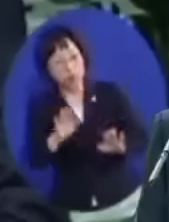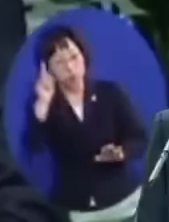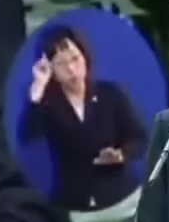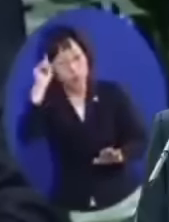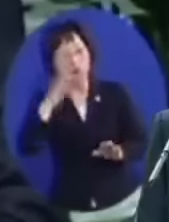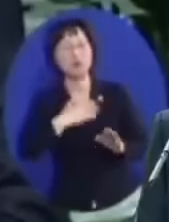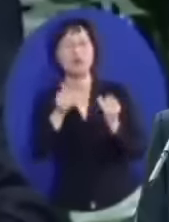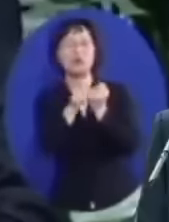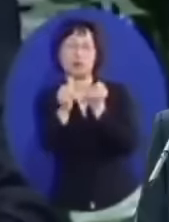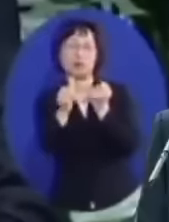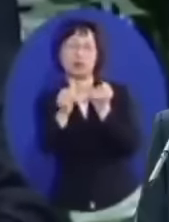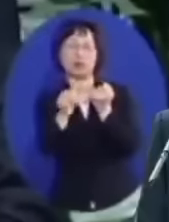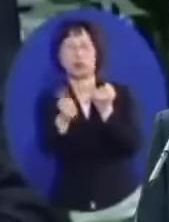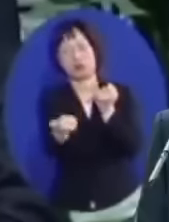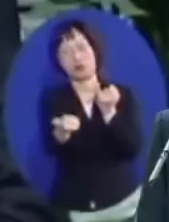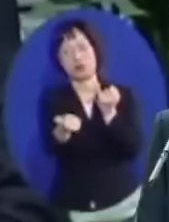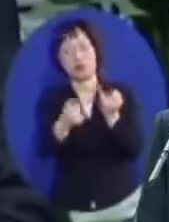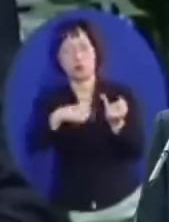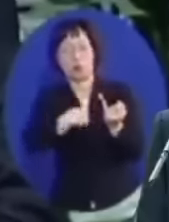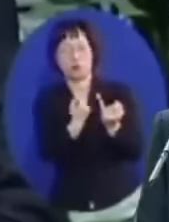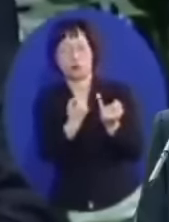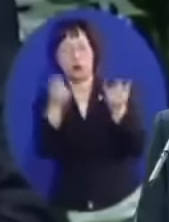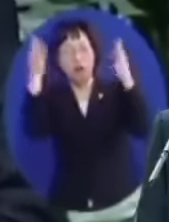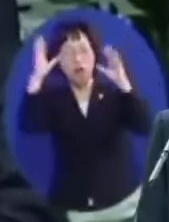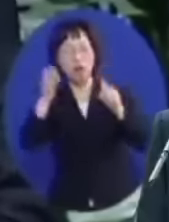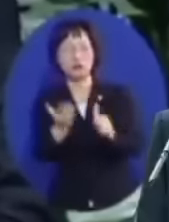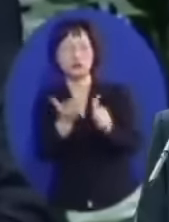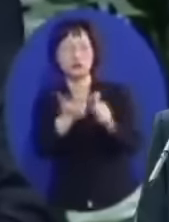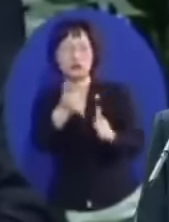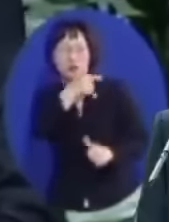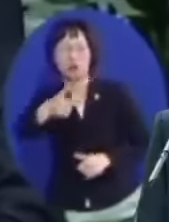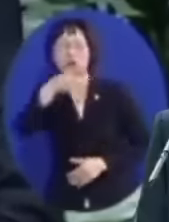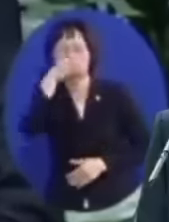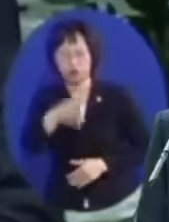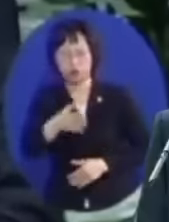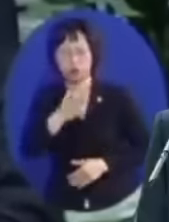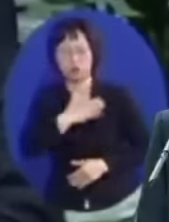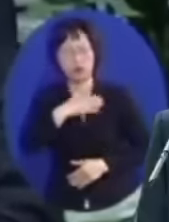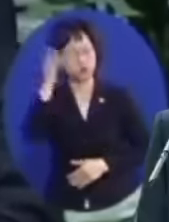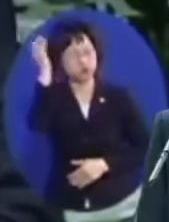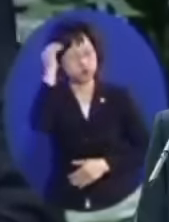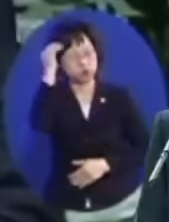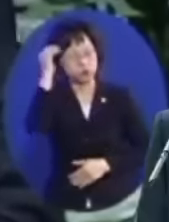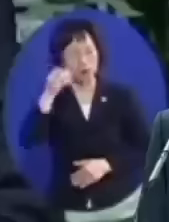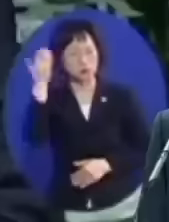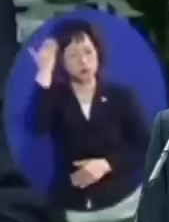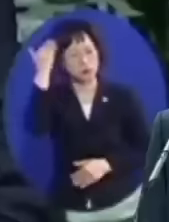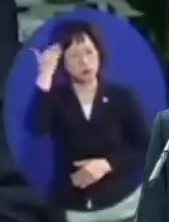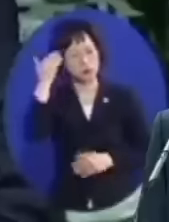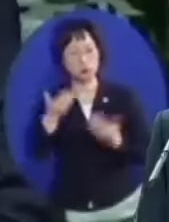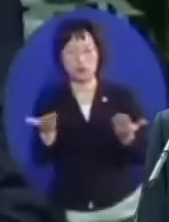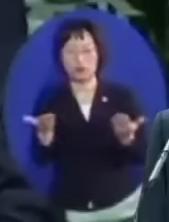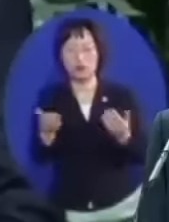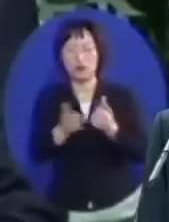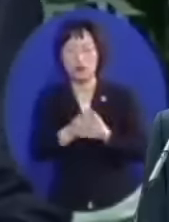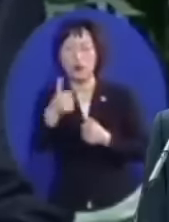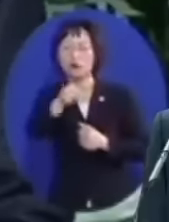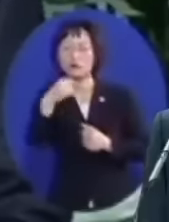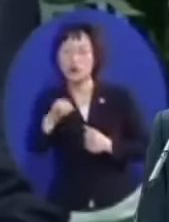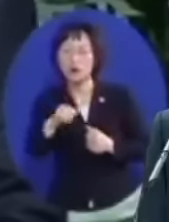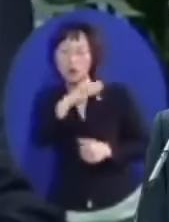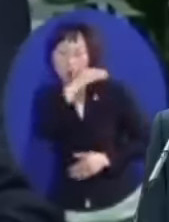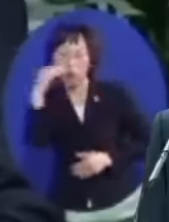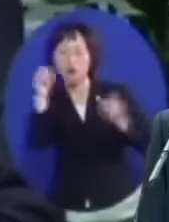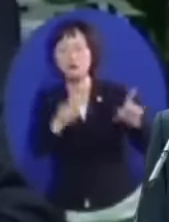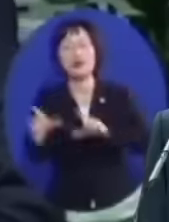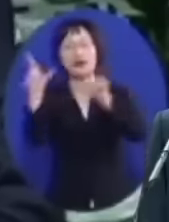남편도 없이 홀몸으로 애들을 키우기가 너무나 힘들고 또 난 무식하고 지식도 없으니 애들이 올바르게 살게 하기